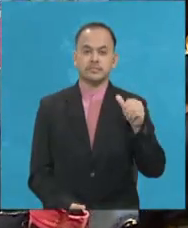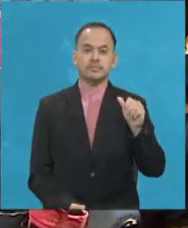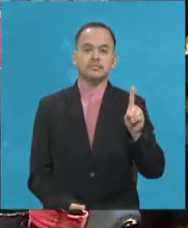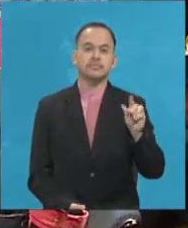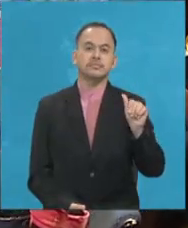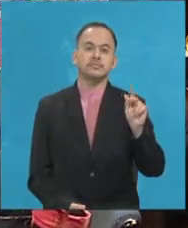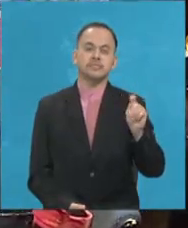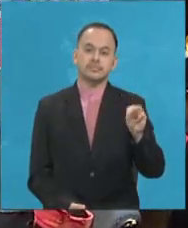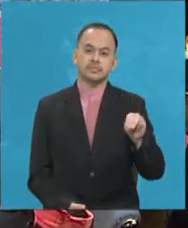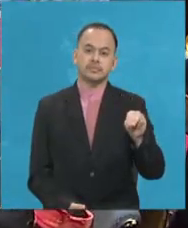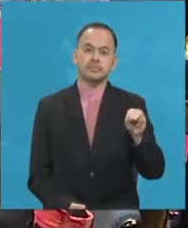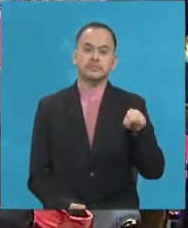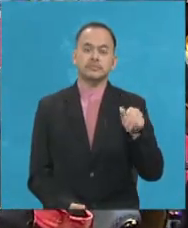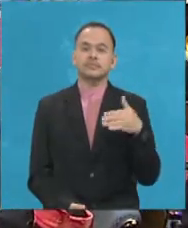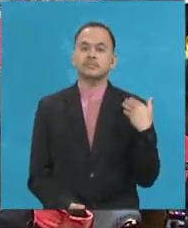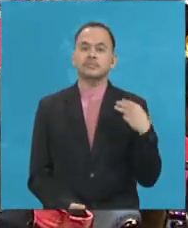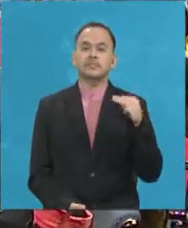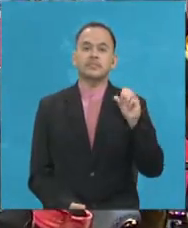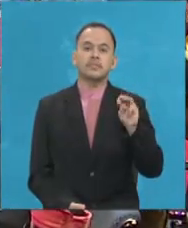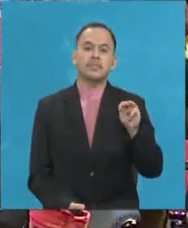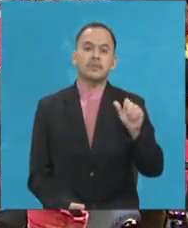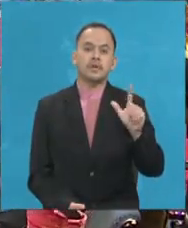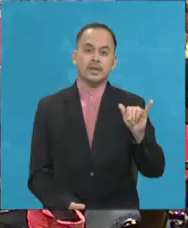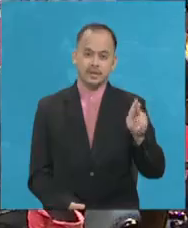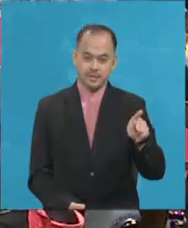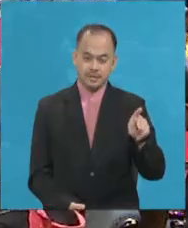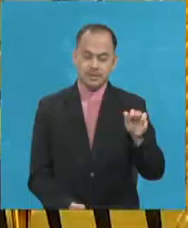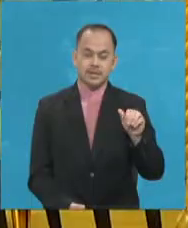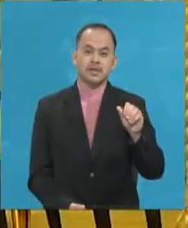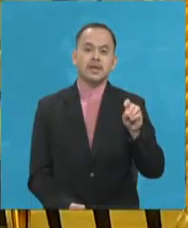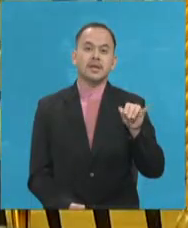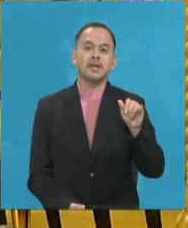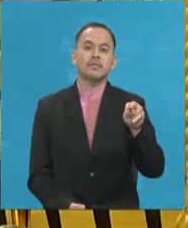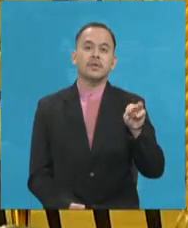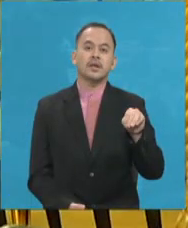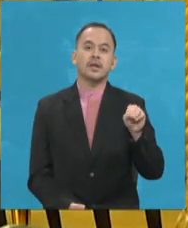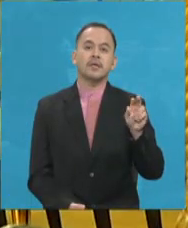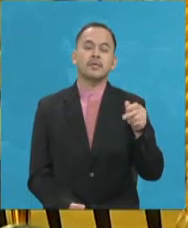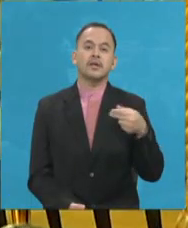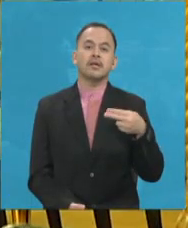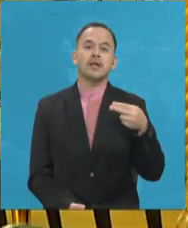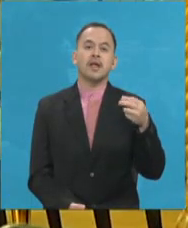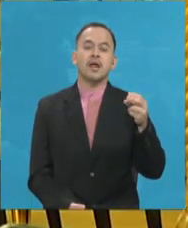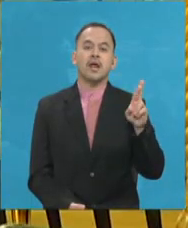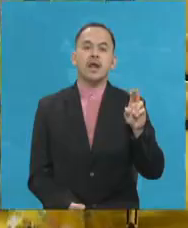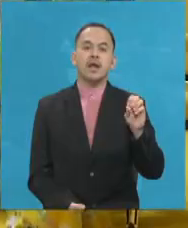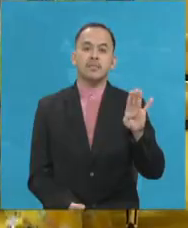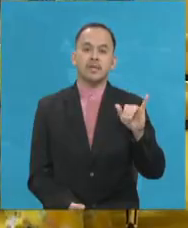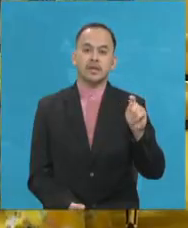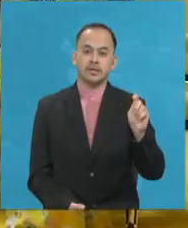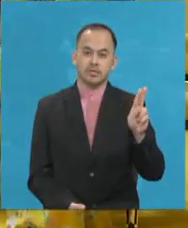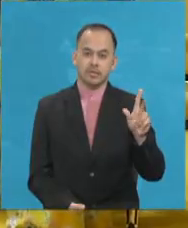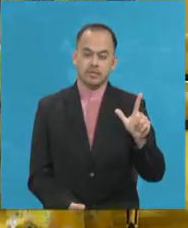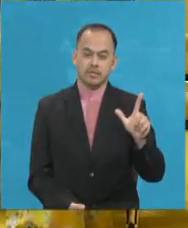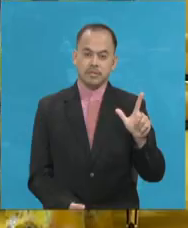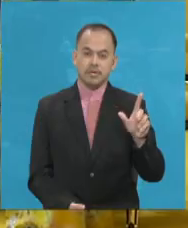Mulia Paduka Sri pengiran muda Abdul Malik dan yang amat Mulia pengiran anak istri pengiran Rabiatul Adawiyah